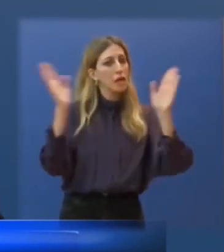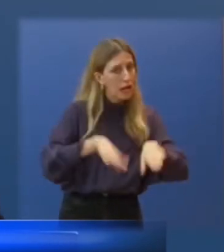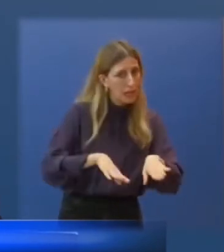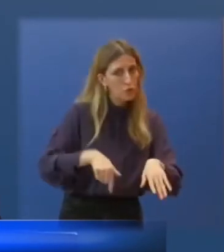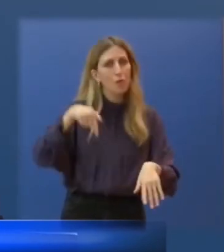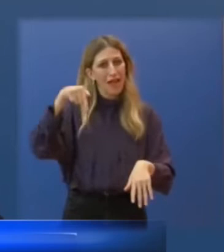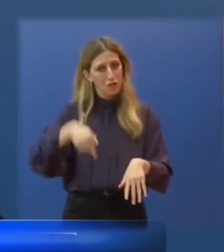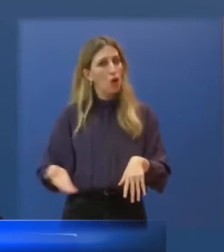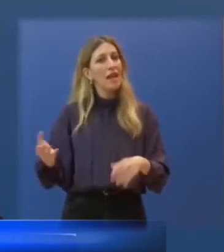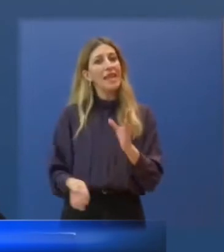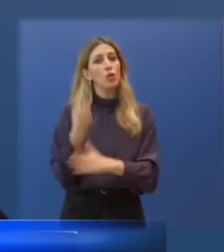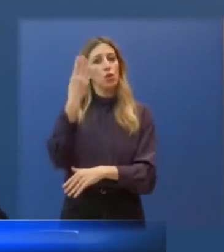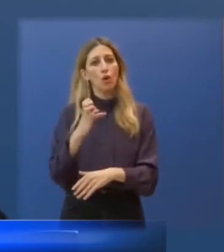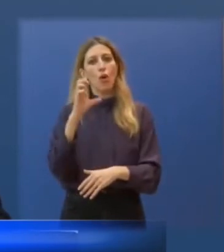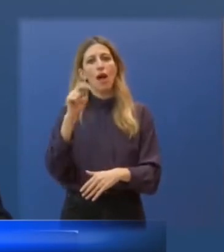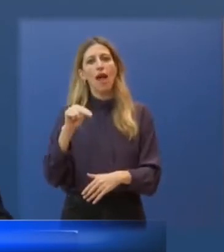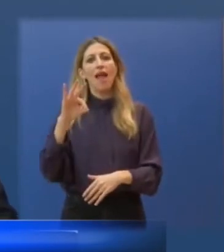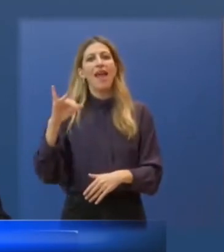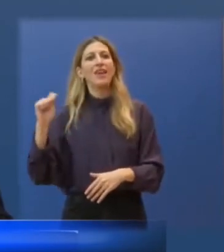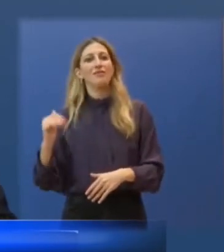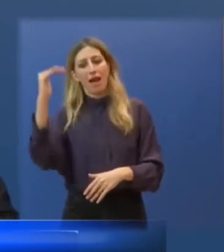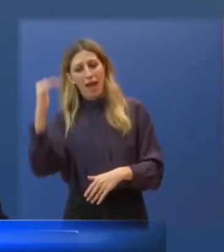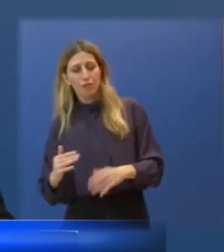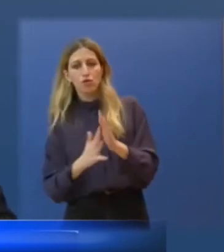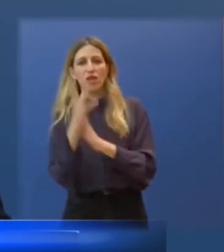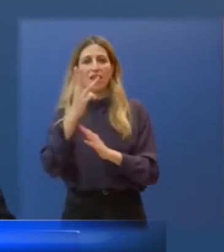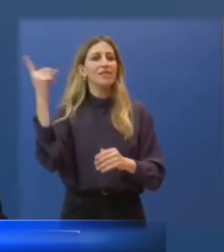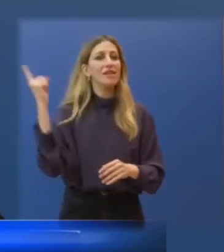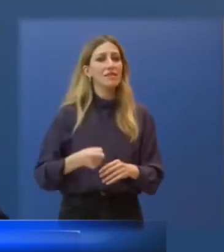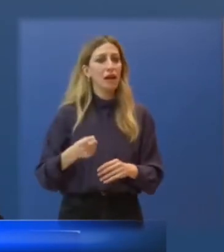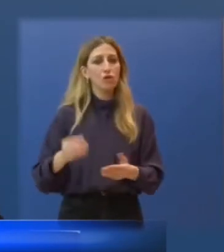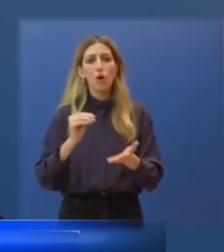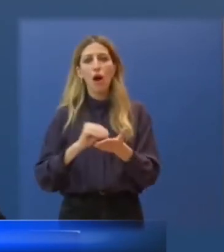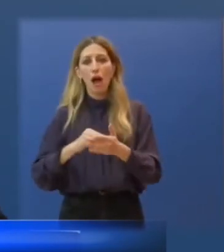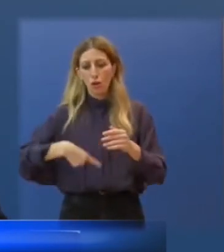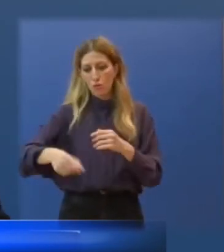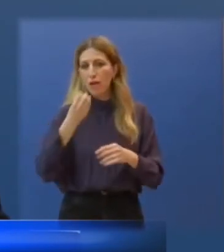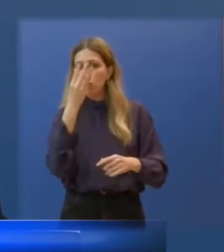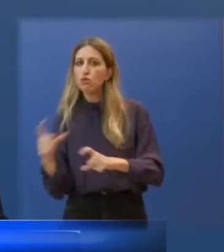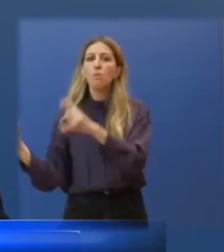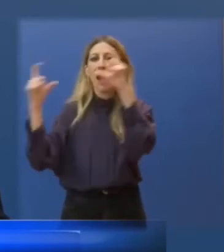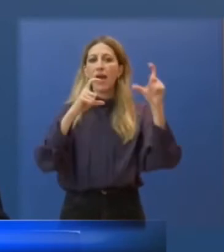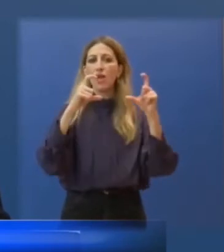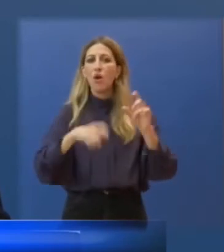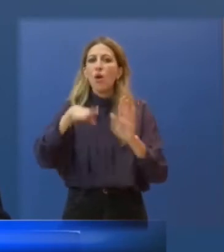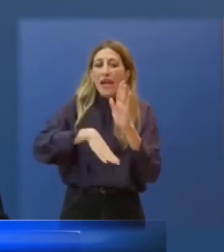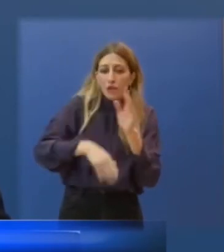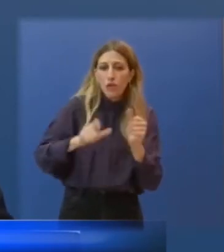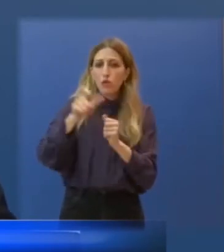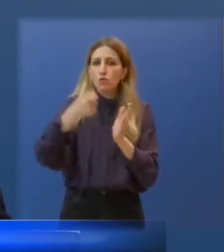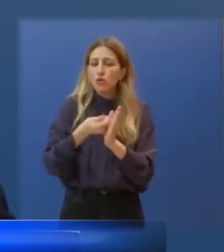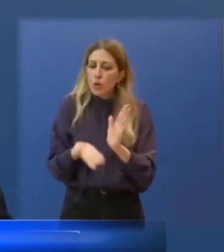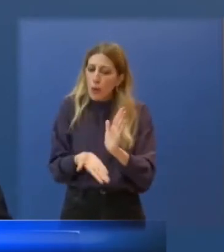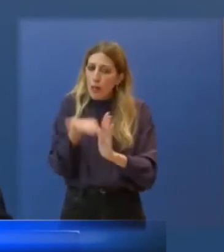έμφυα κατά 13%, στην αύξηση, ενώ θα προσθεθεί και η αύξηση του κατώτατου μισθού από τον προσεχή Μάιο. Ειδικά